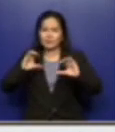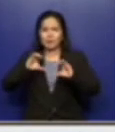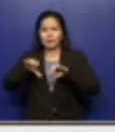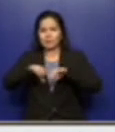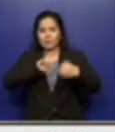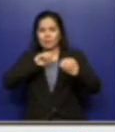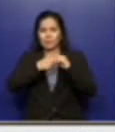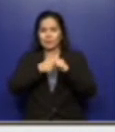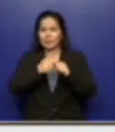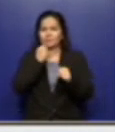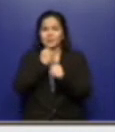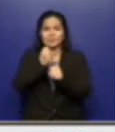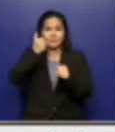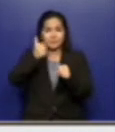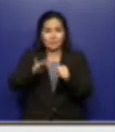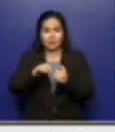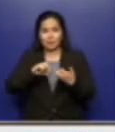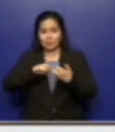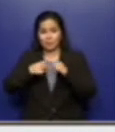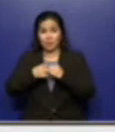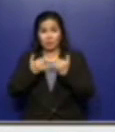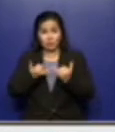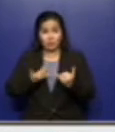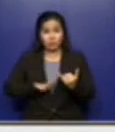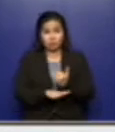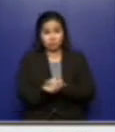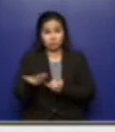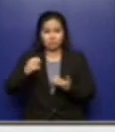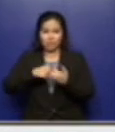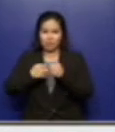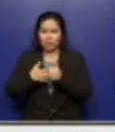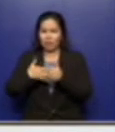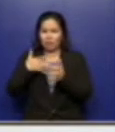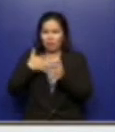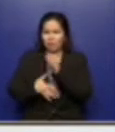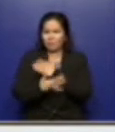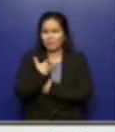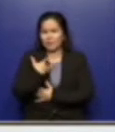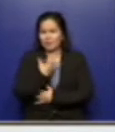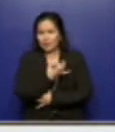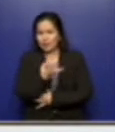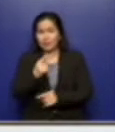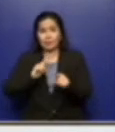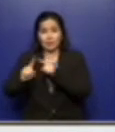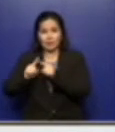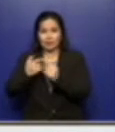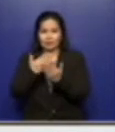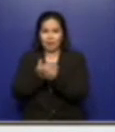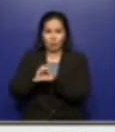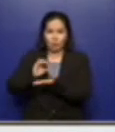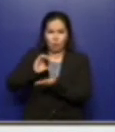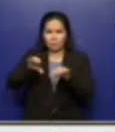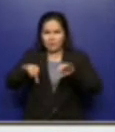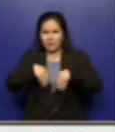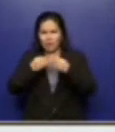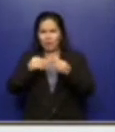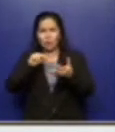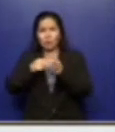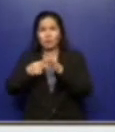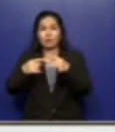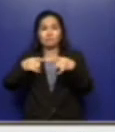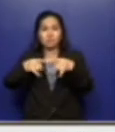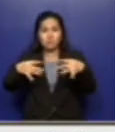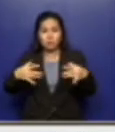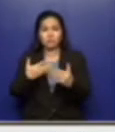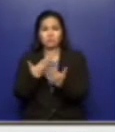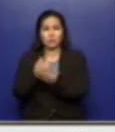ได้ปัญหาที่พวกเรากำลังเผชิญกันอยู่ทุกท่านได้ตอบมาหมดแล้วว่ามันไม่ตรงกับสถานการณ์ความเป็นจริงมันเป็นง